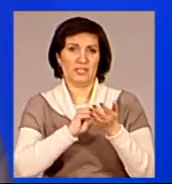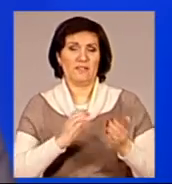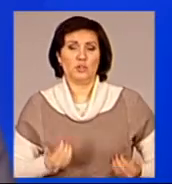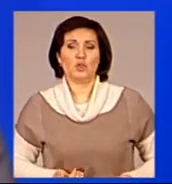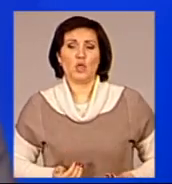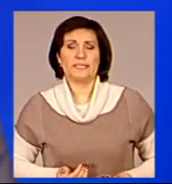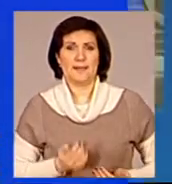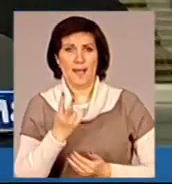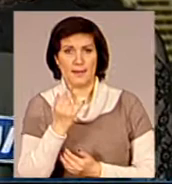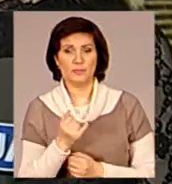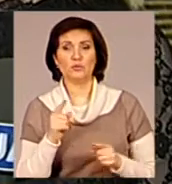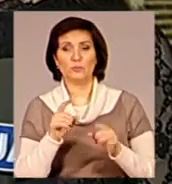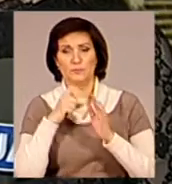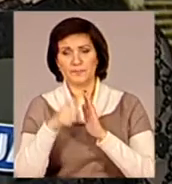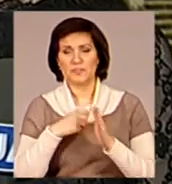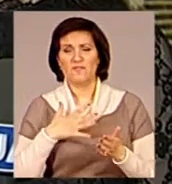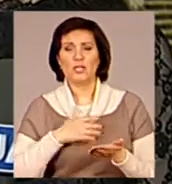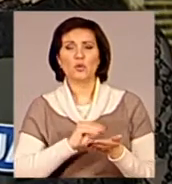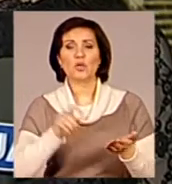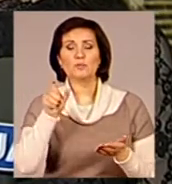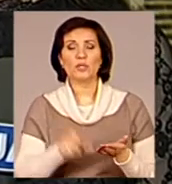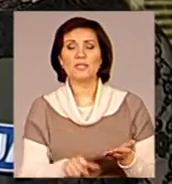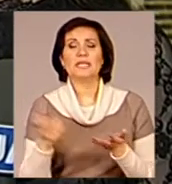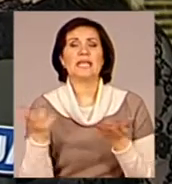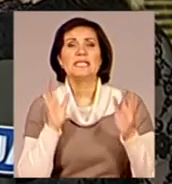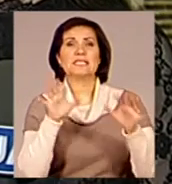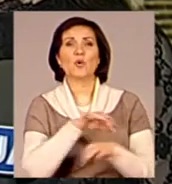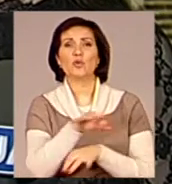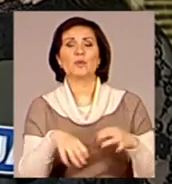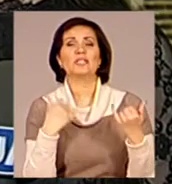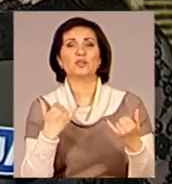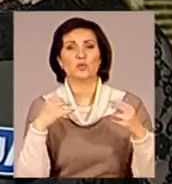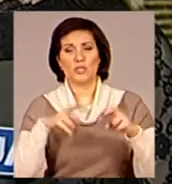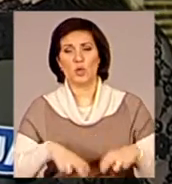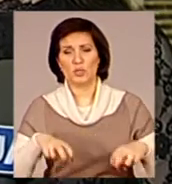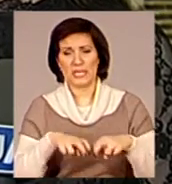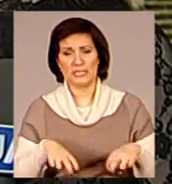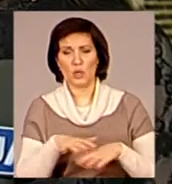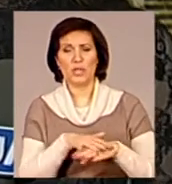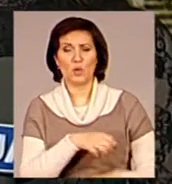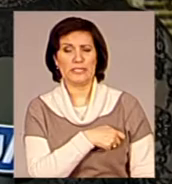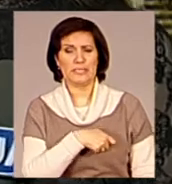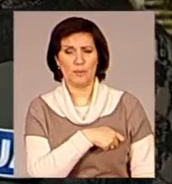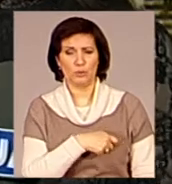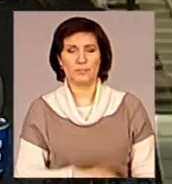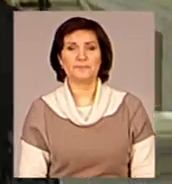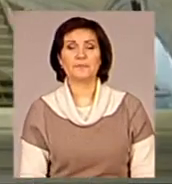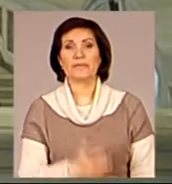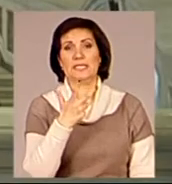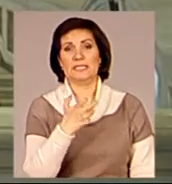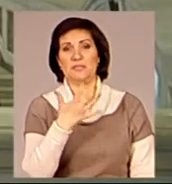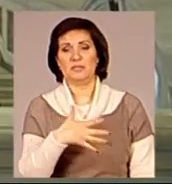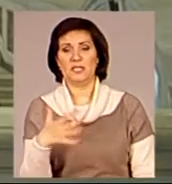Чому, розпитаємо в нашої кореспондентки Ольги Кравченко. Олю, які законопроєкти сьогодні розглядають народні депутати?